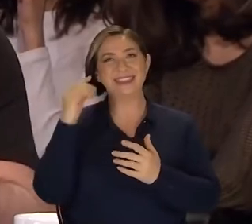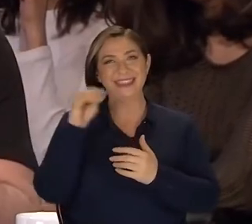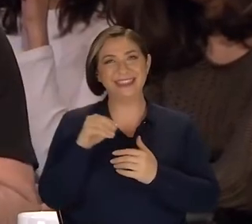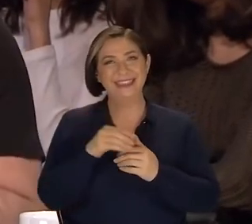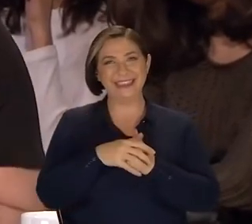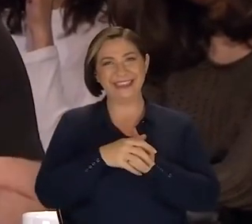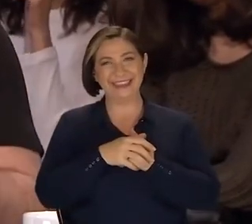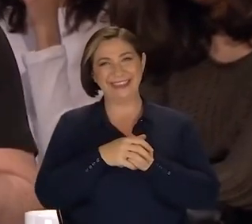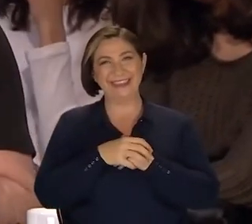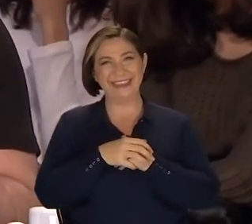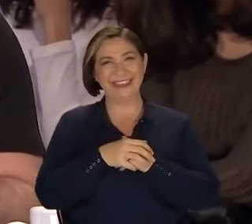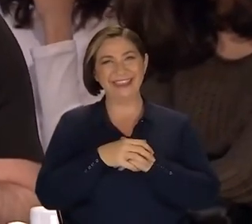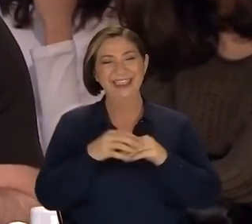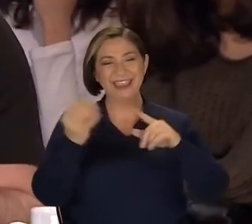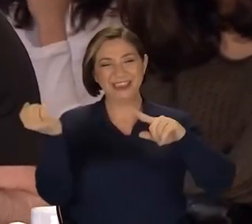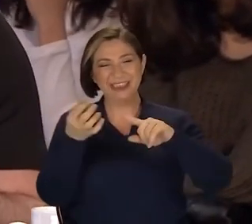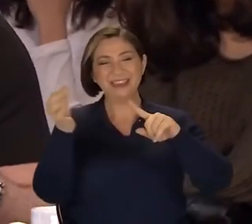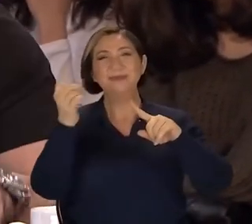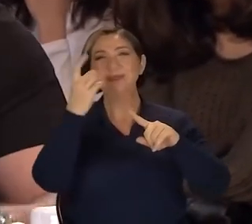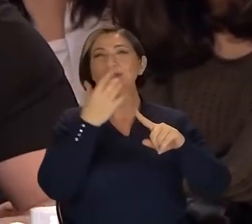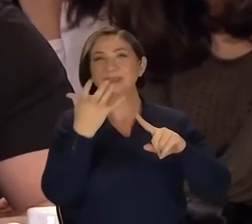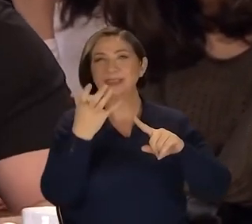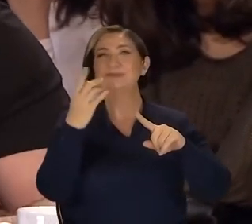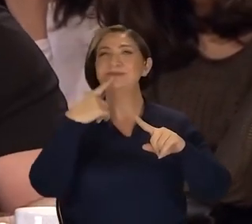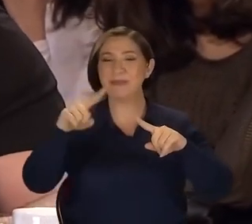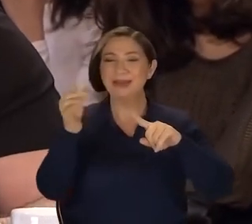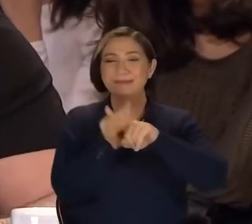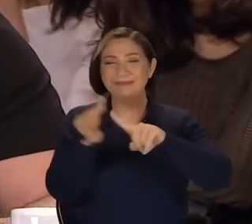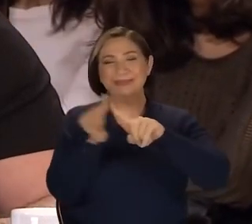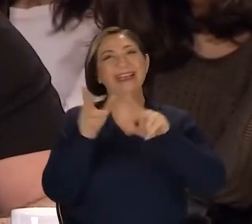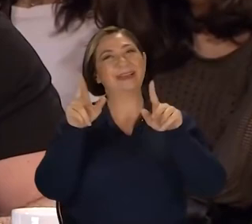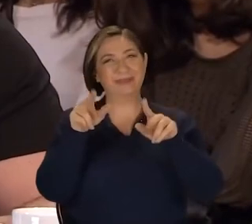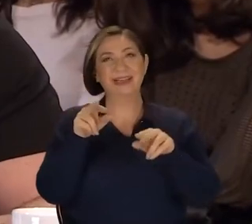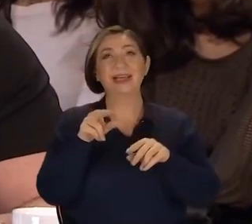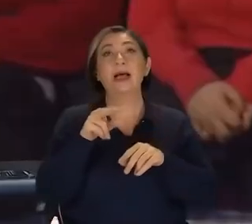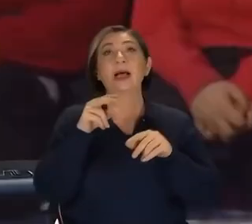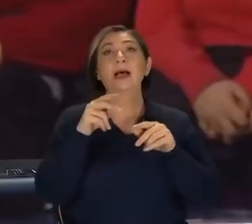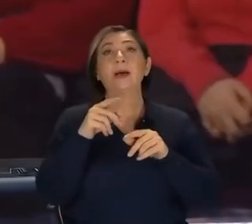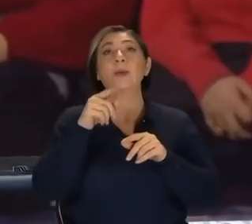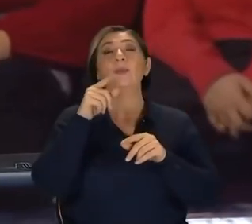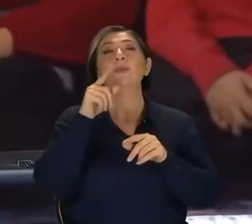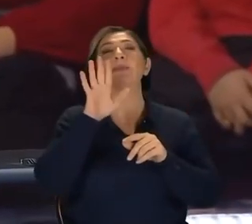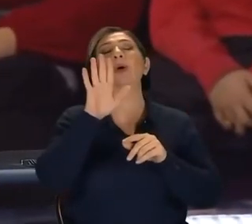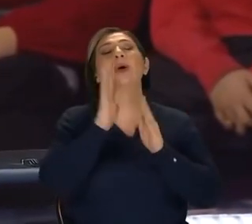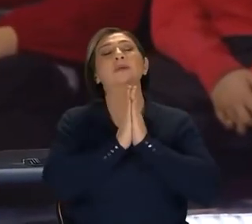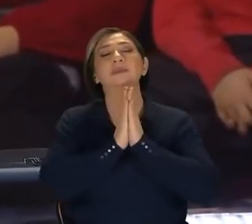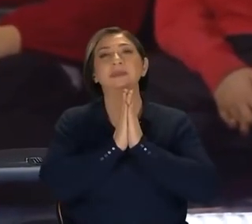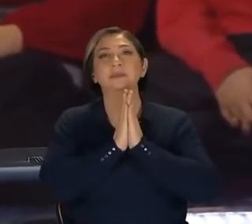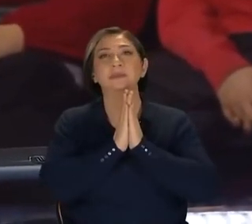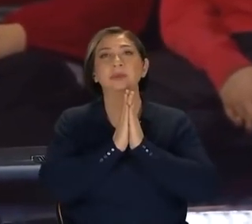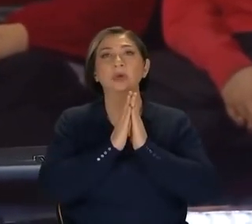yani şiş kebap gibi bir domates biber. Şimdi benim peki bunun Gora zamanı kültleşmeyeceğini, özür dilerim.